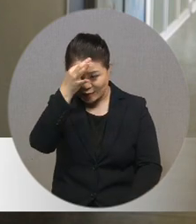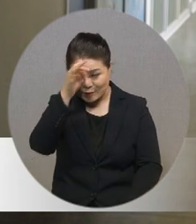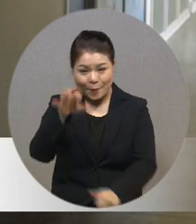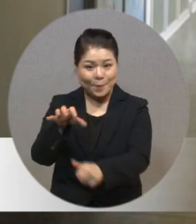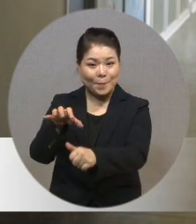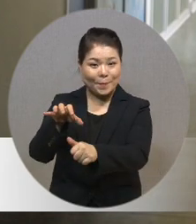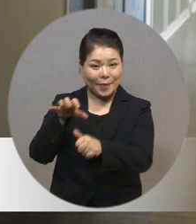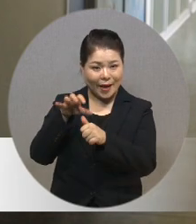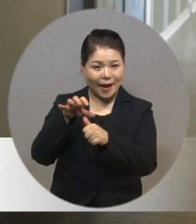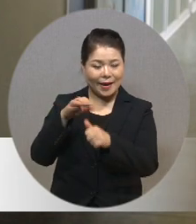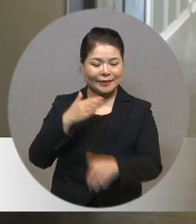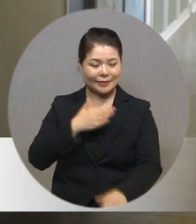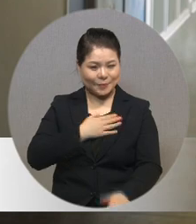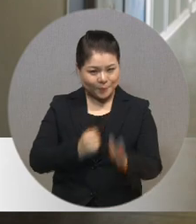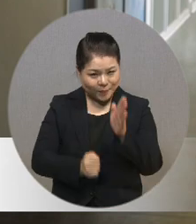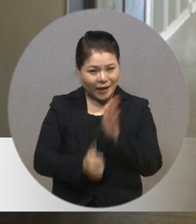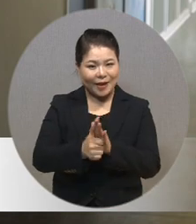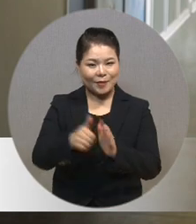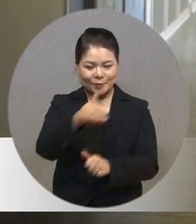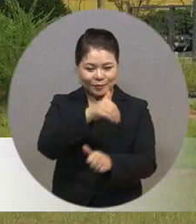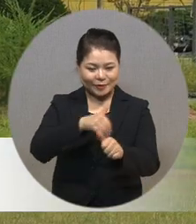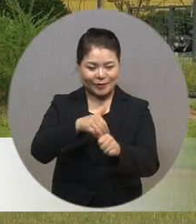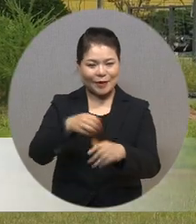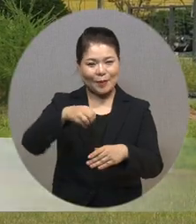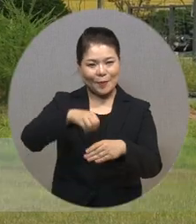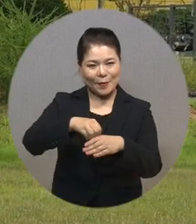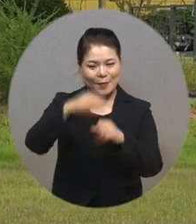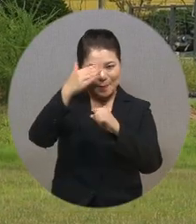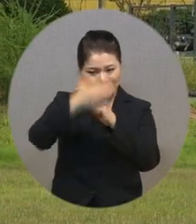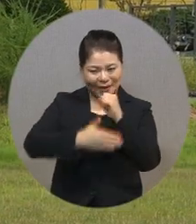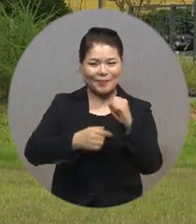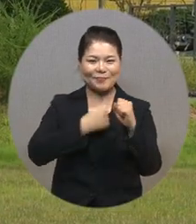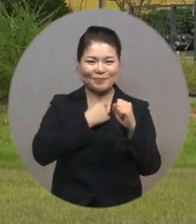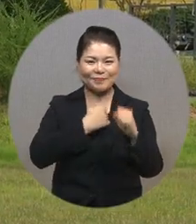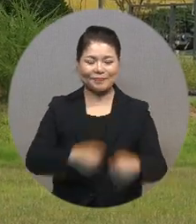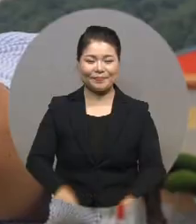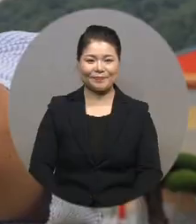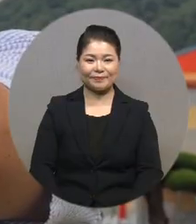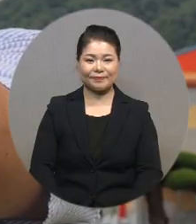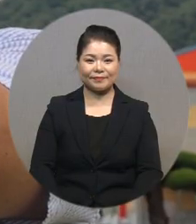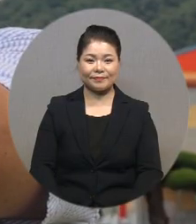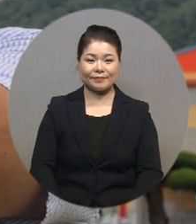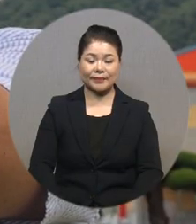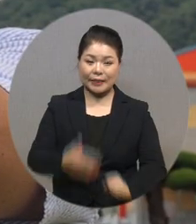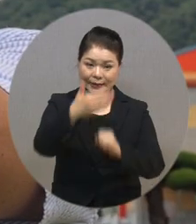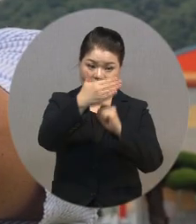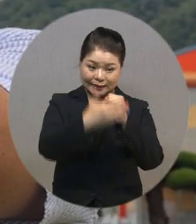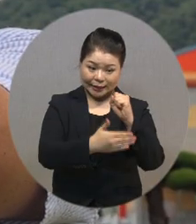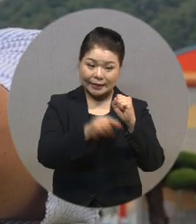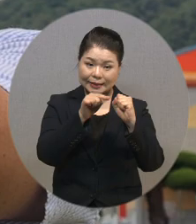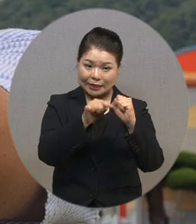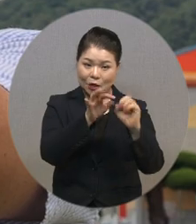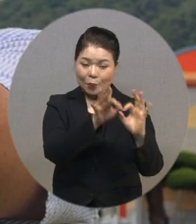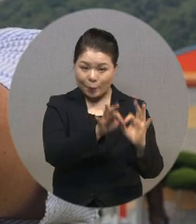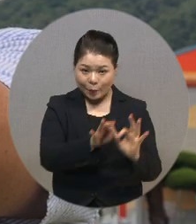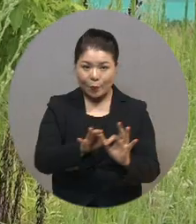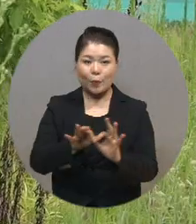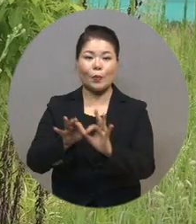이용해 가지고 저만의 풍경을 담아내고 싶습니다. 작가는 사진이라는 매체를